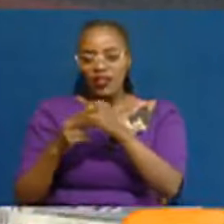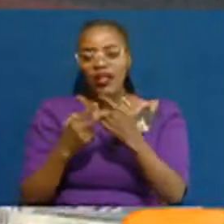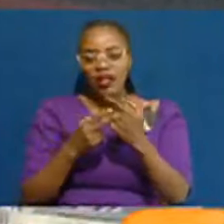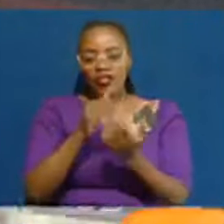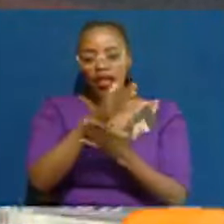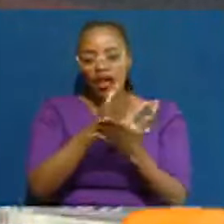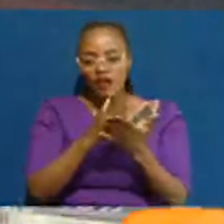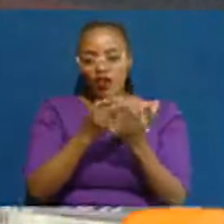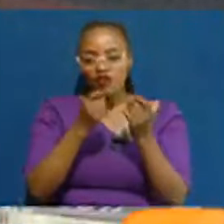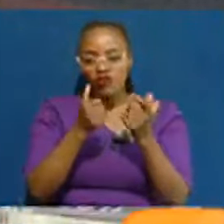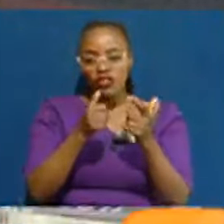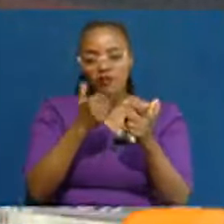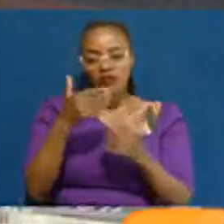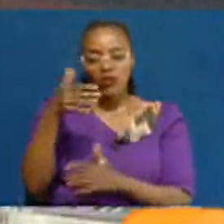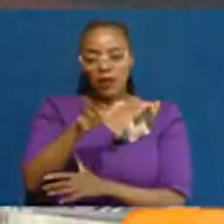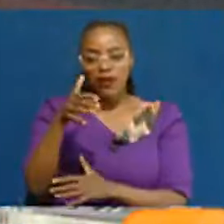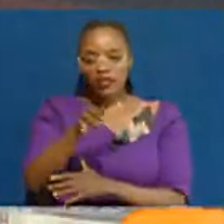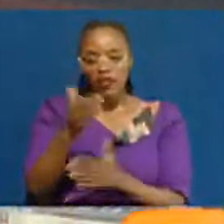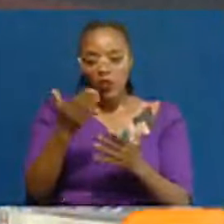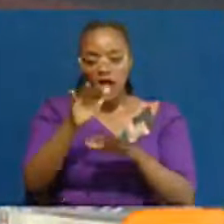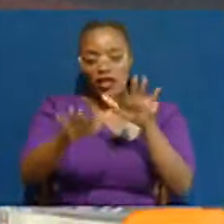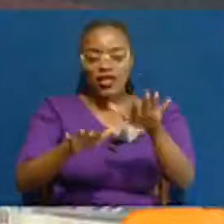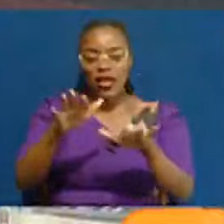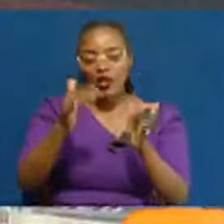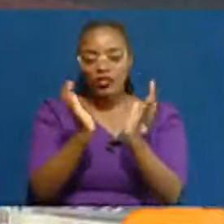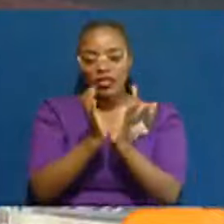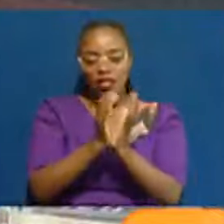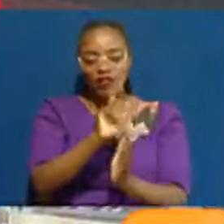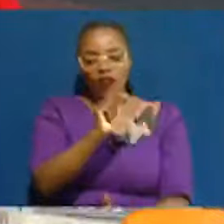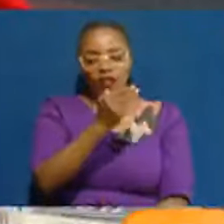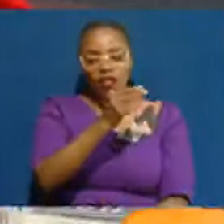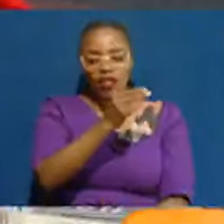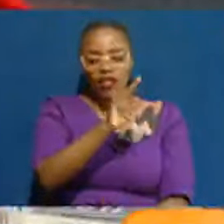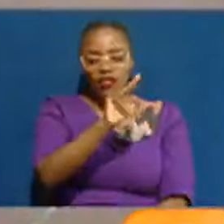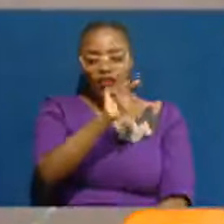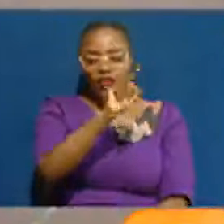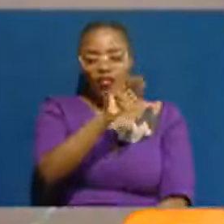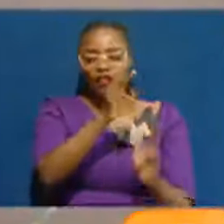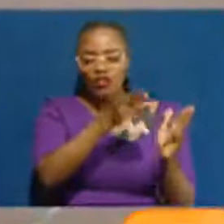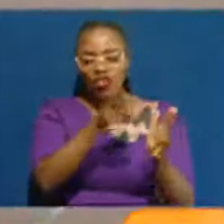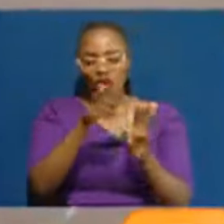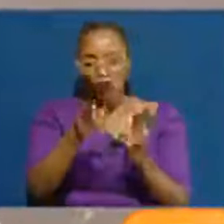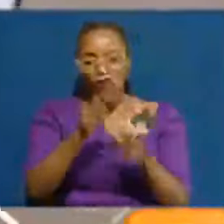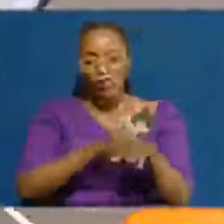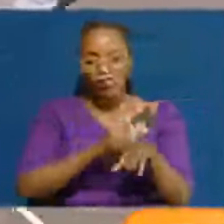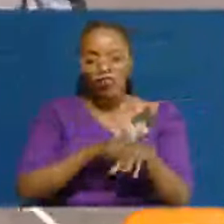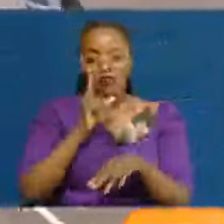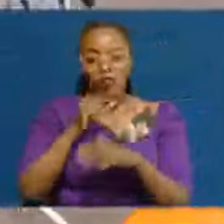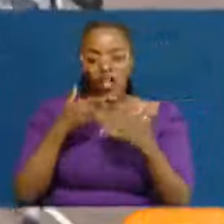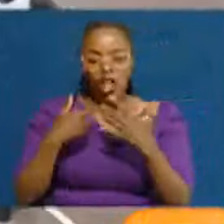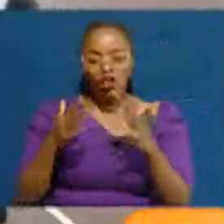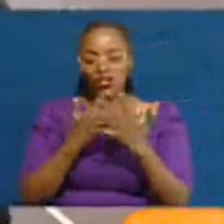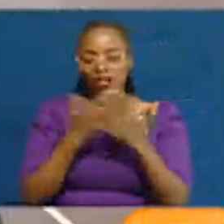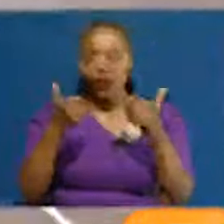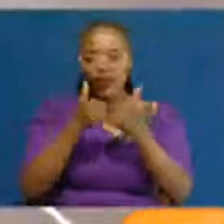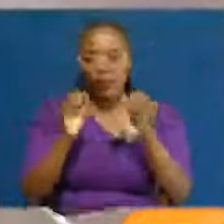wa ligi kuu ya mpira wa kikapu nchini uwanjani Nyayo. Na Thunder ambao walimaliza msimu wa kawaida bila kupoteza mchezo, walitawala robo